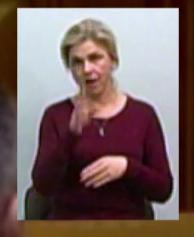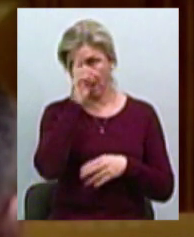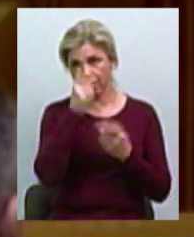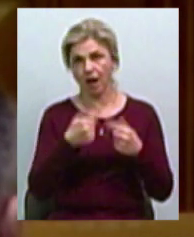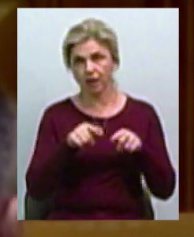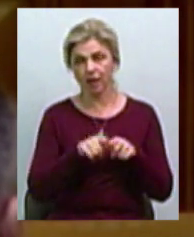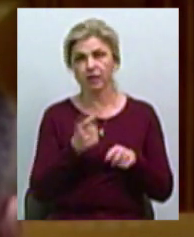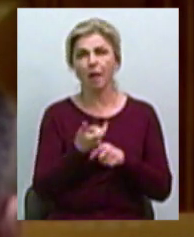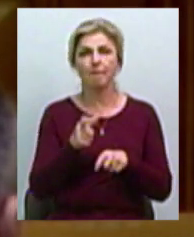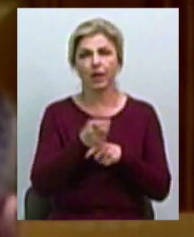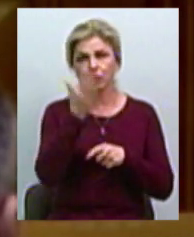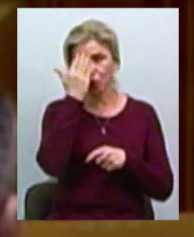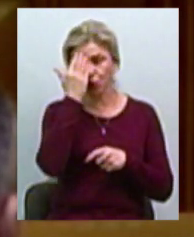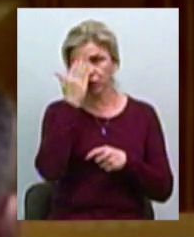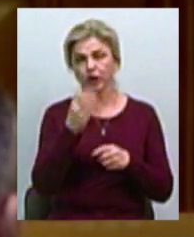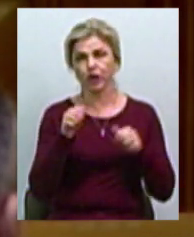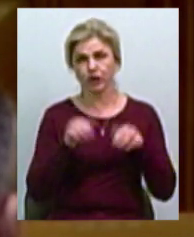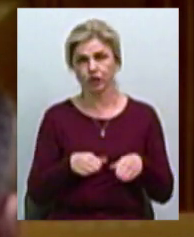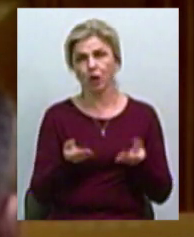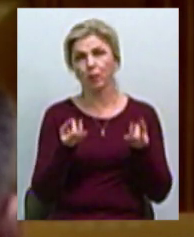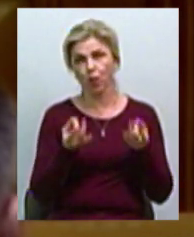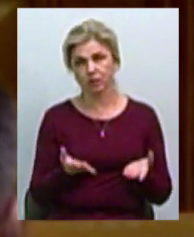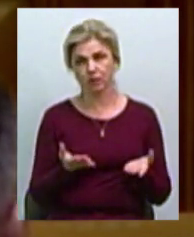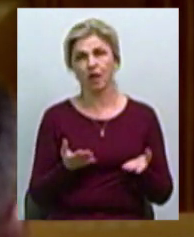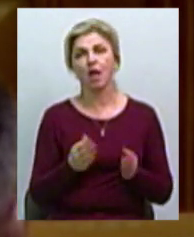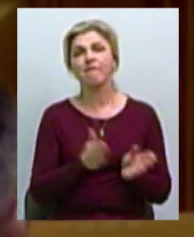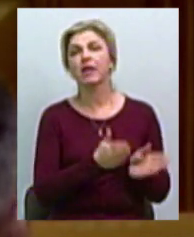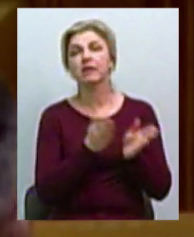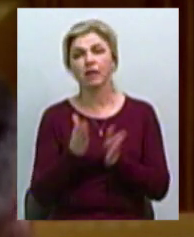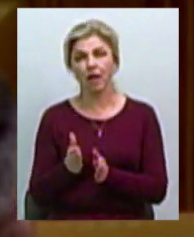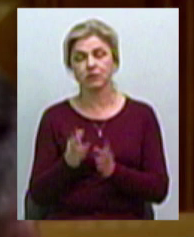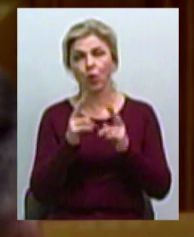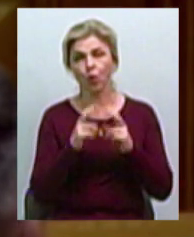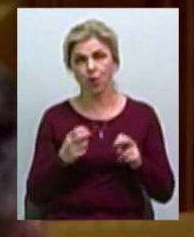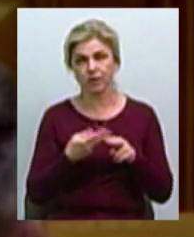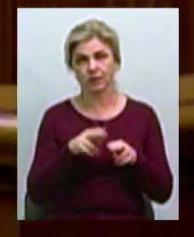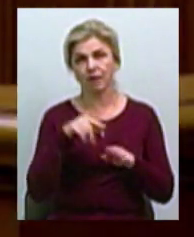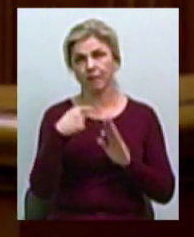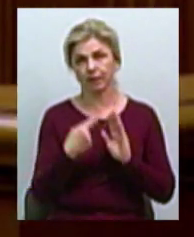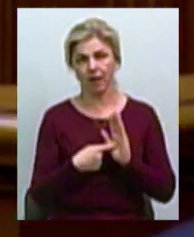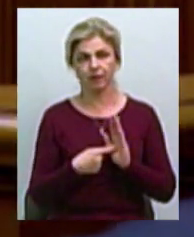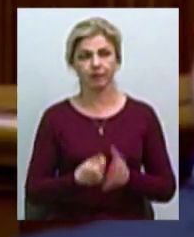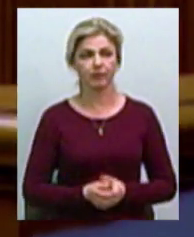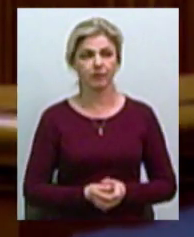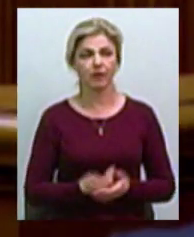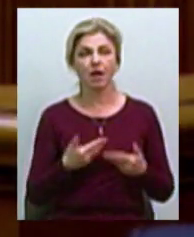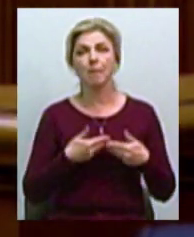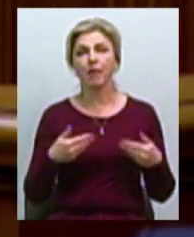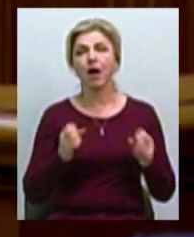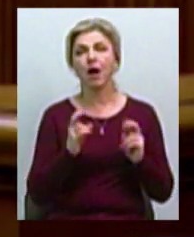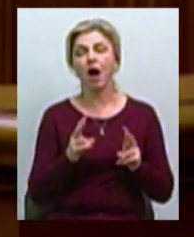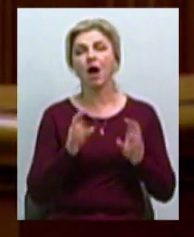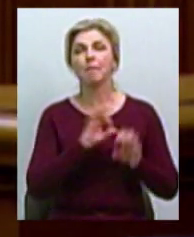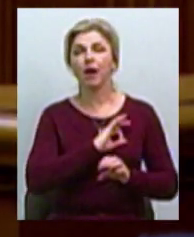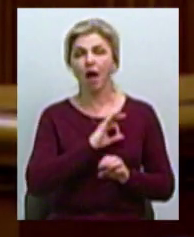мудрим рішенням буде, абсолютно просте і очевидно, відкласти розгляд цього питання. Ми, як правоцентристи, за